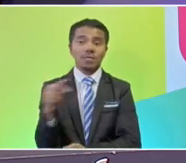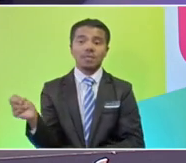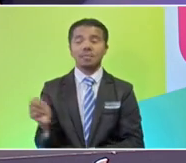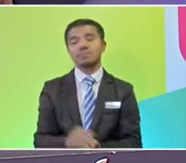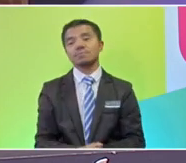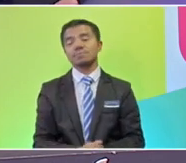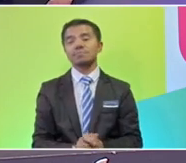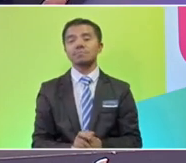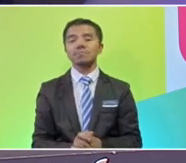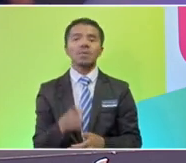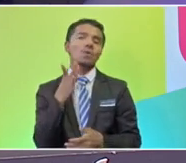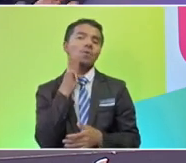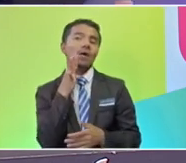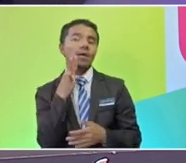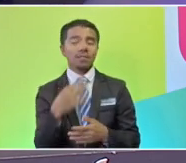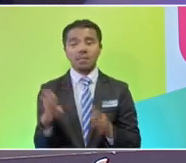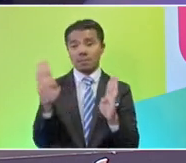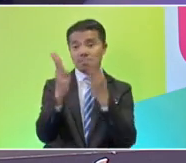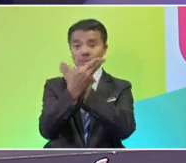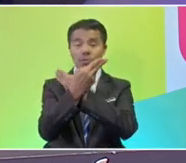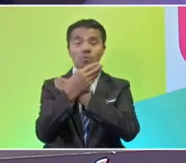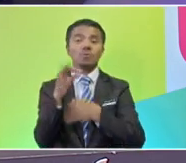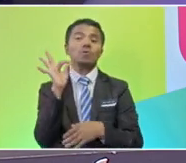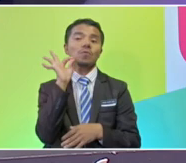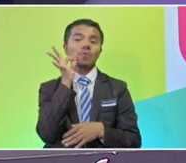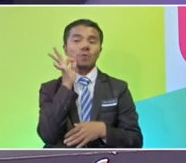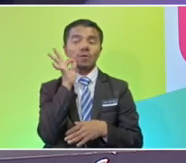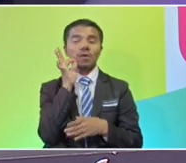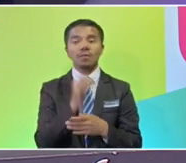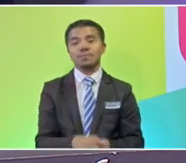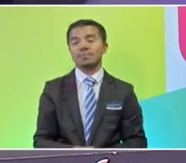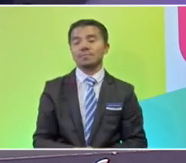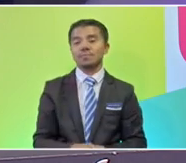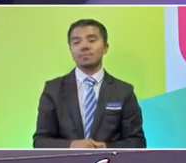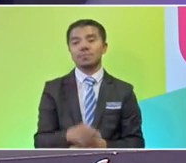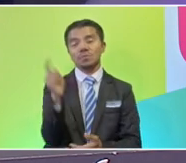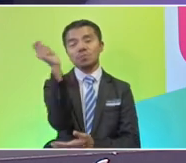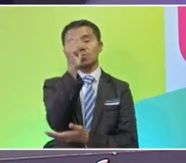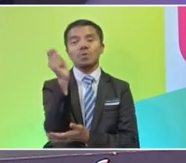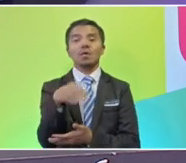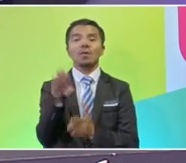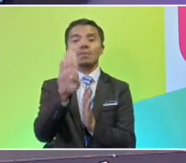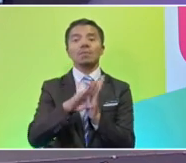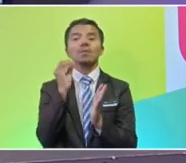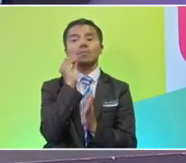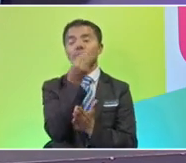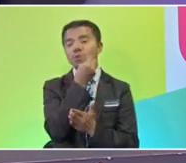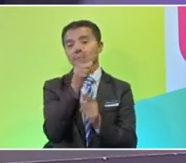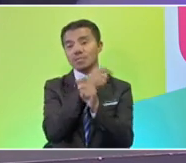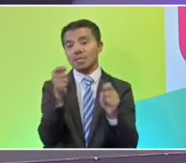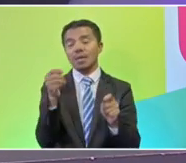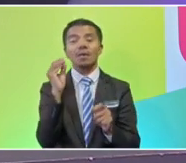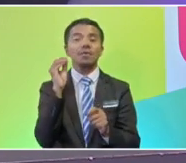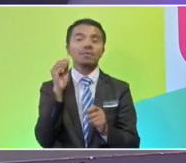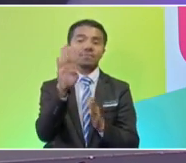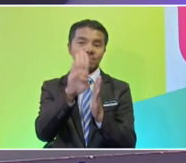dari segi warna dengan bentuk buah dan kita terapung belajar tentang tumbuhan yang berbunga dan tumbuhan yang tidak